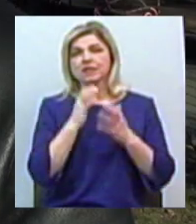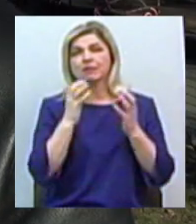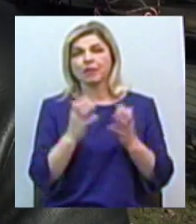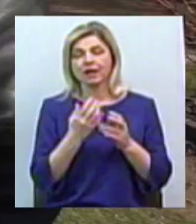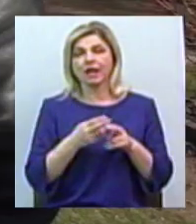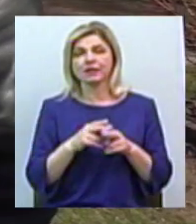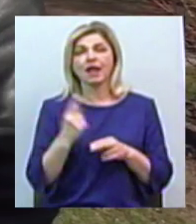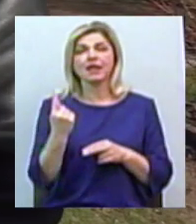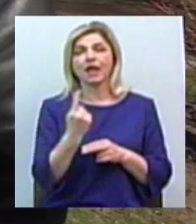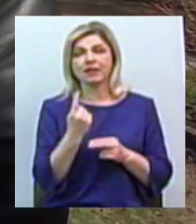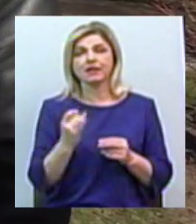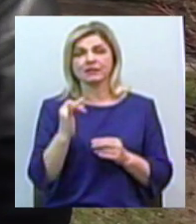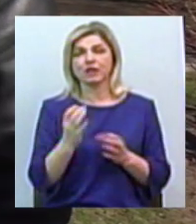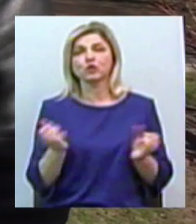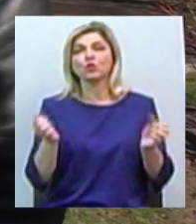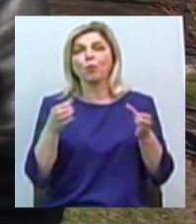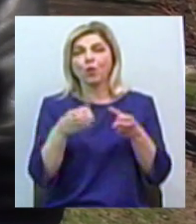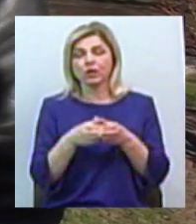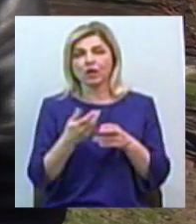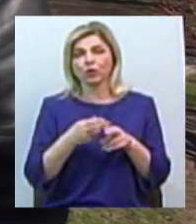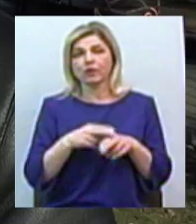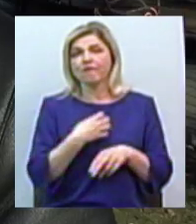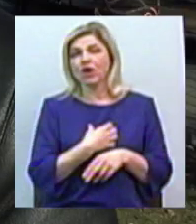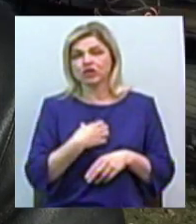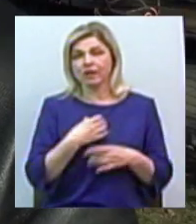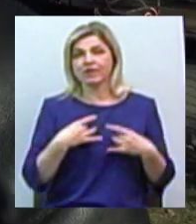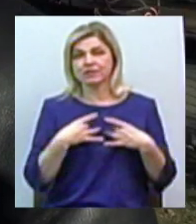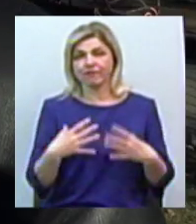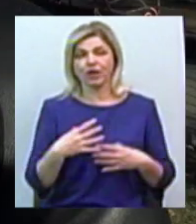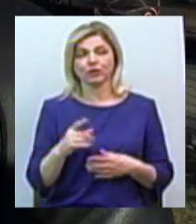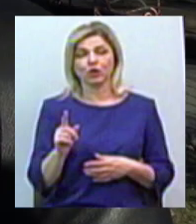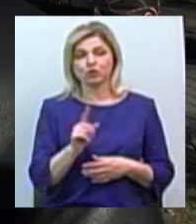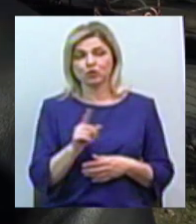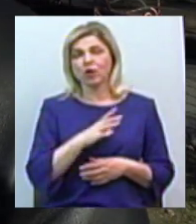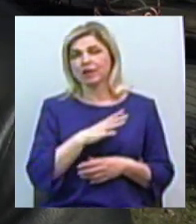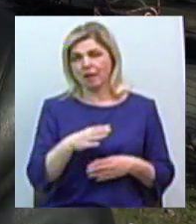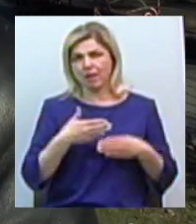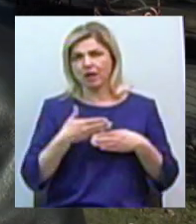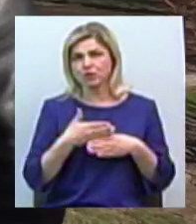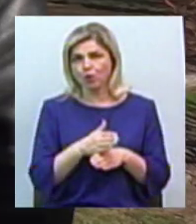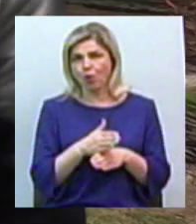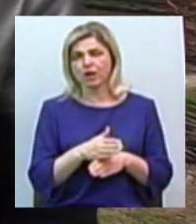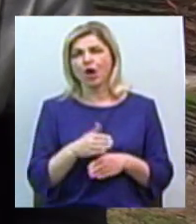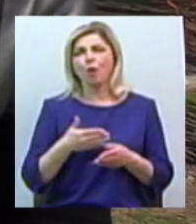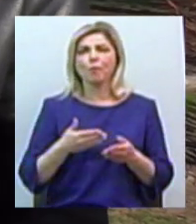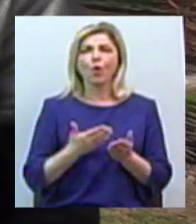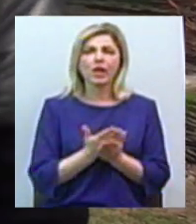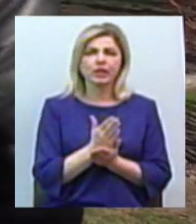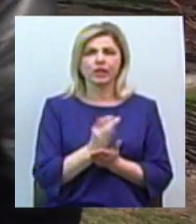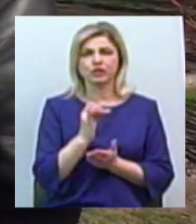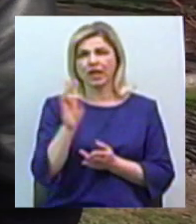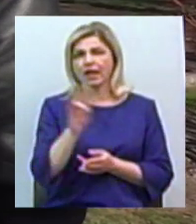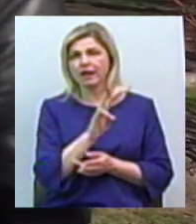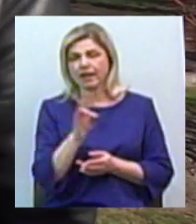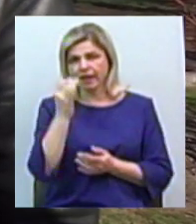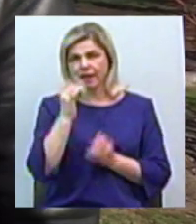єдність. І соборність – це дуже важливе свято для того, щоб пропагувати, щоб у нас не було розколів по політичних, по релігійних, по різних,